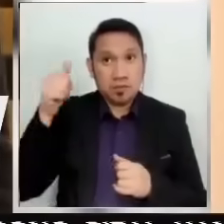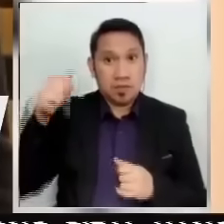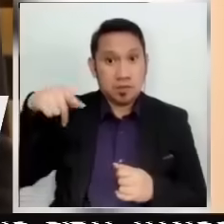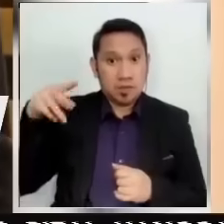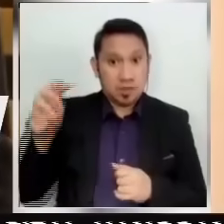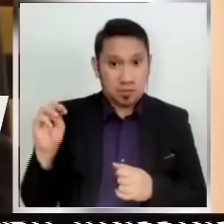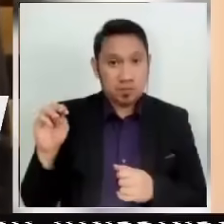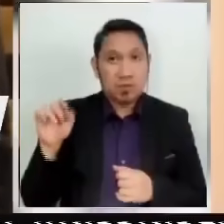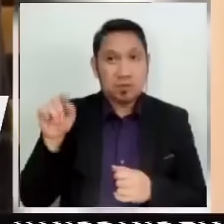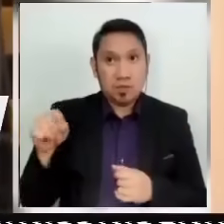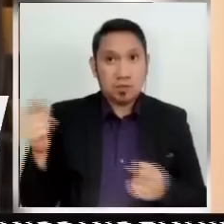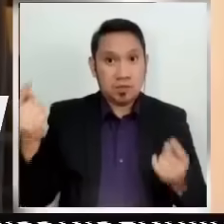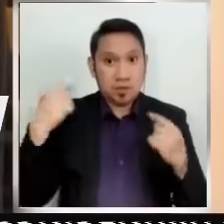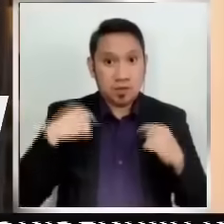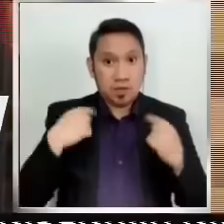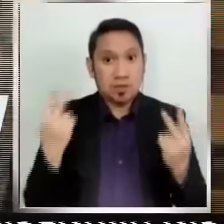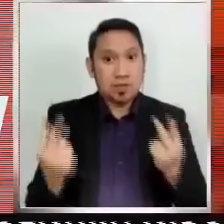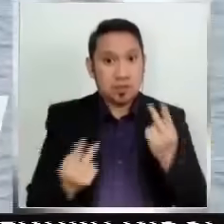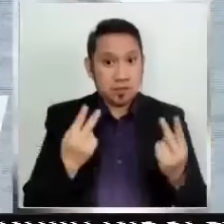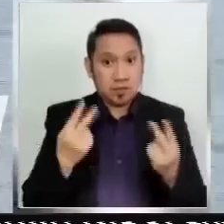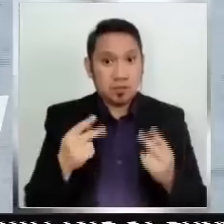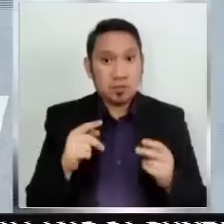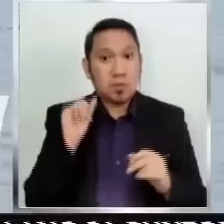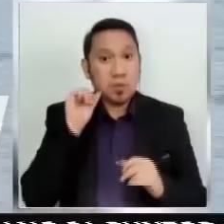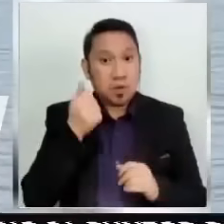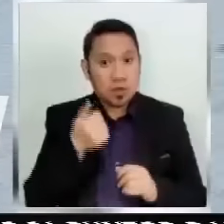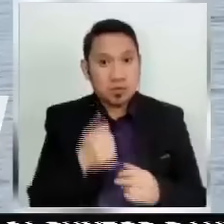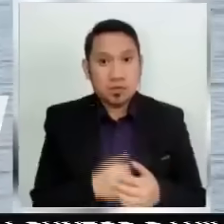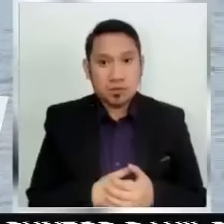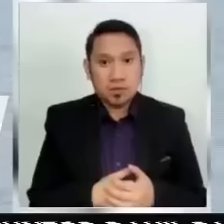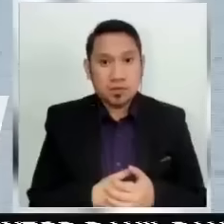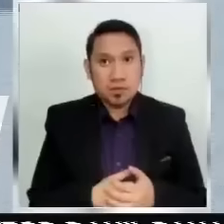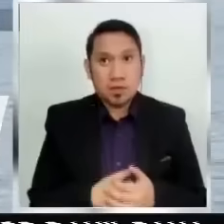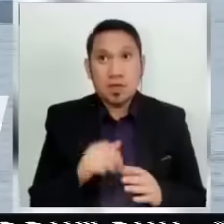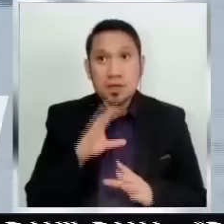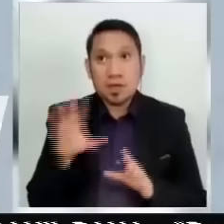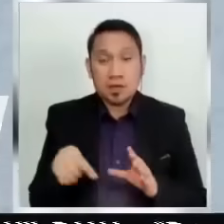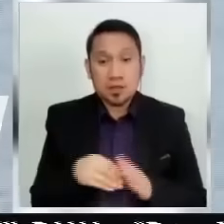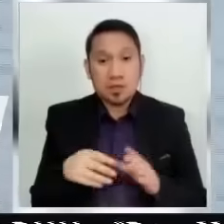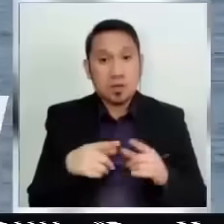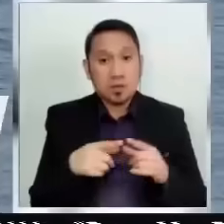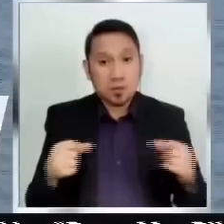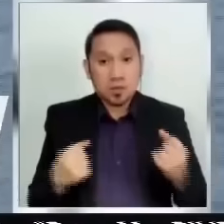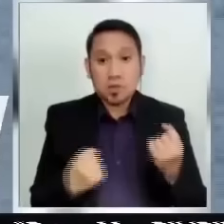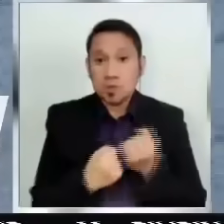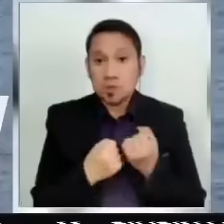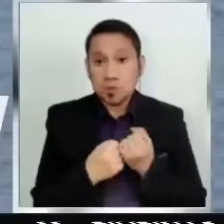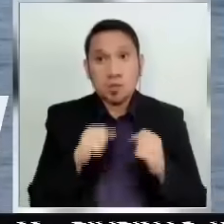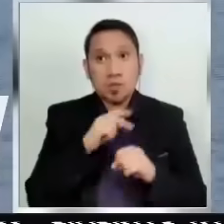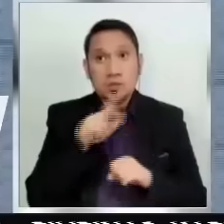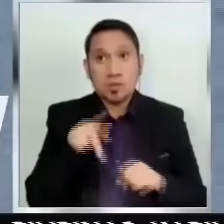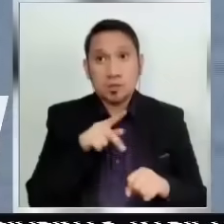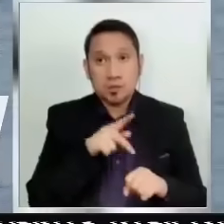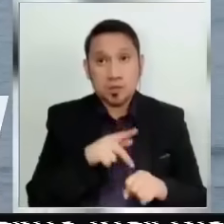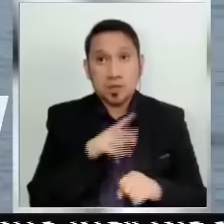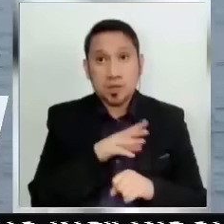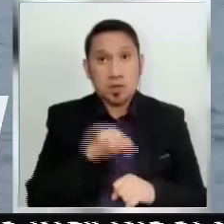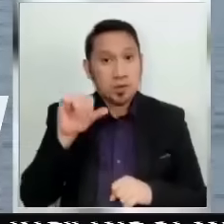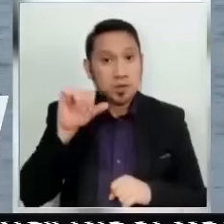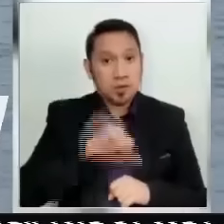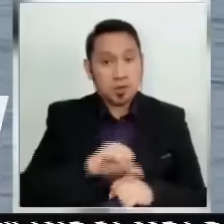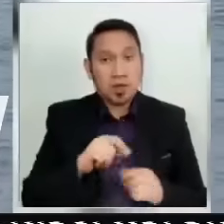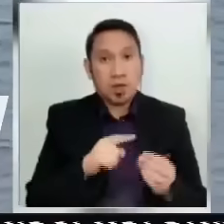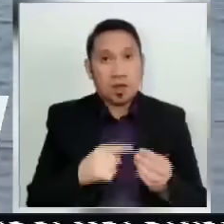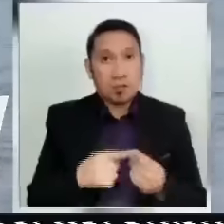visit sa Pilipinas ang huli simula bukas. Kabila ang Japan sa mga dati nang sumusuporta sa Pilipinas at kumukundi na sa agresibong aksyon ng